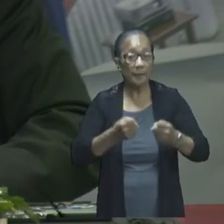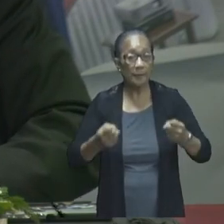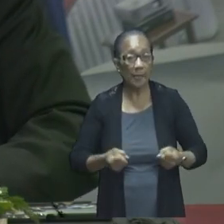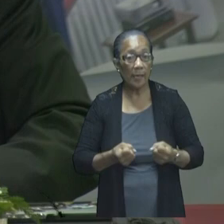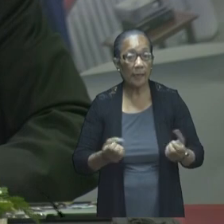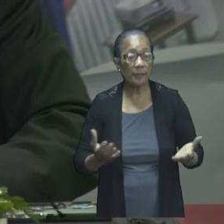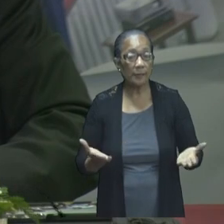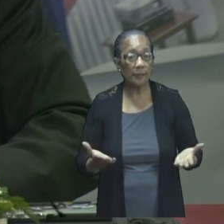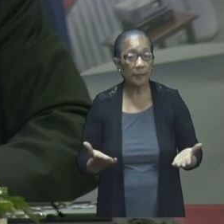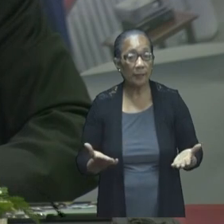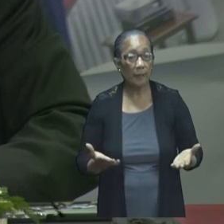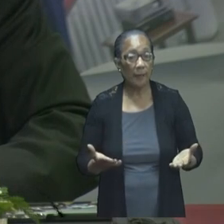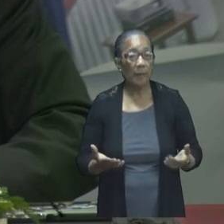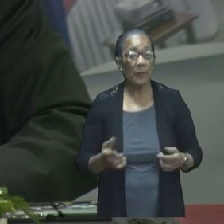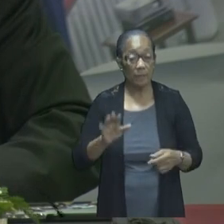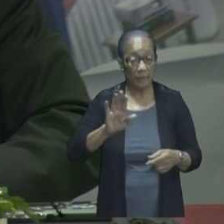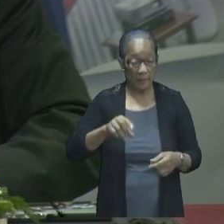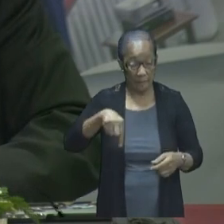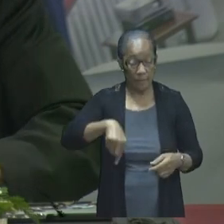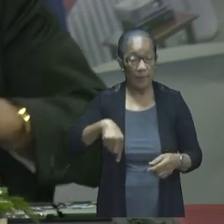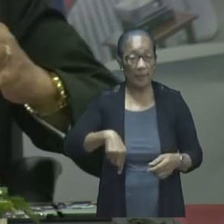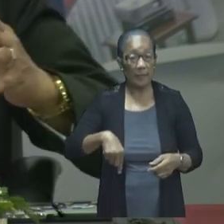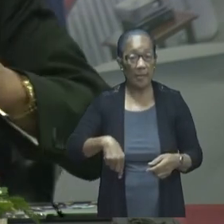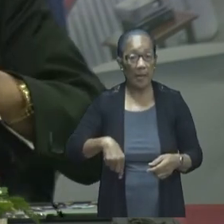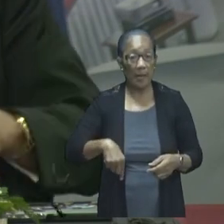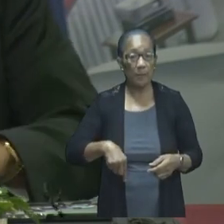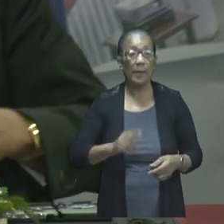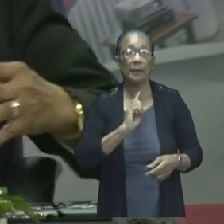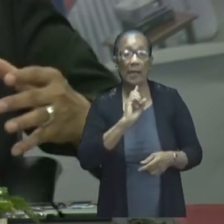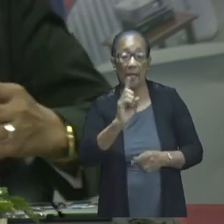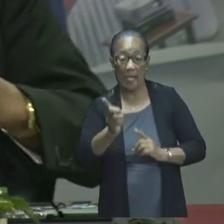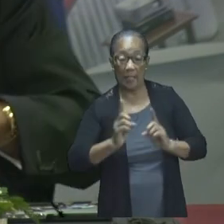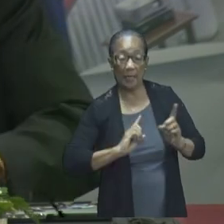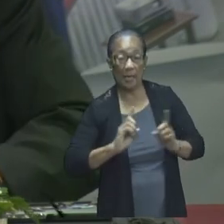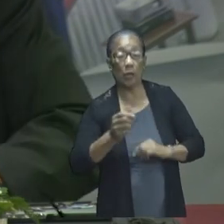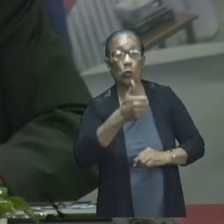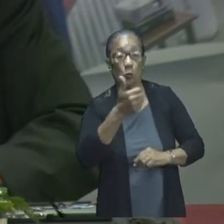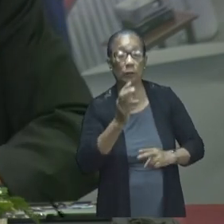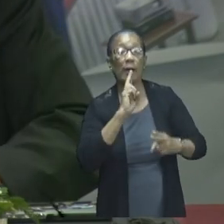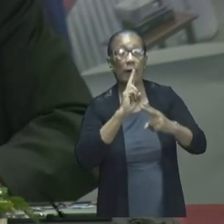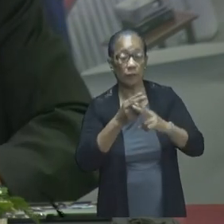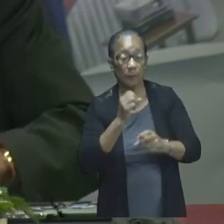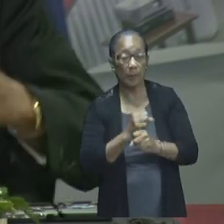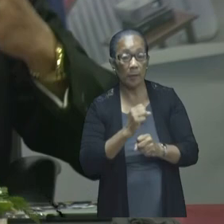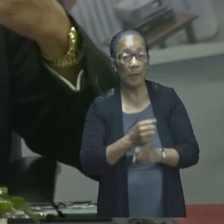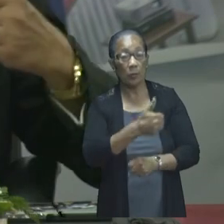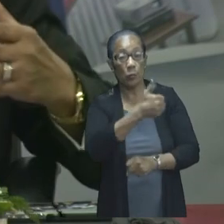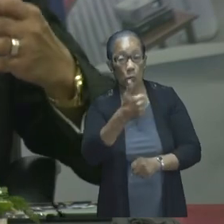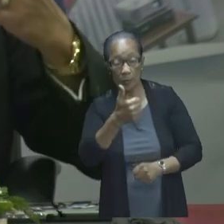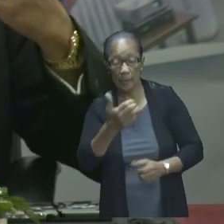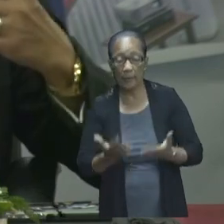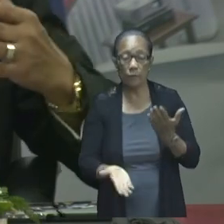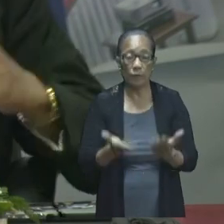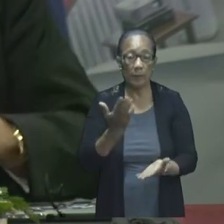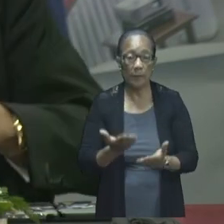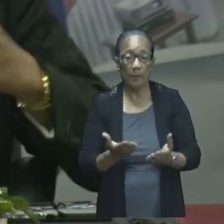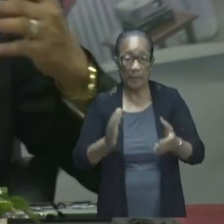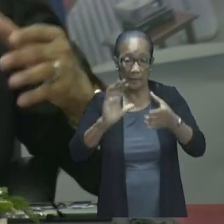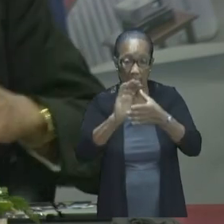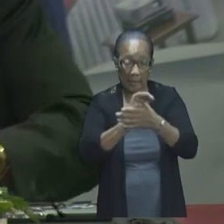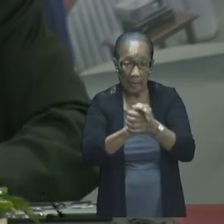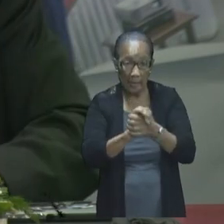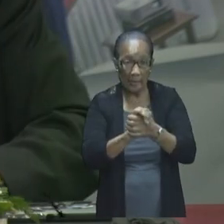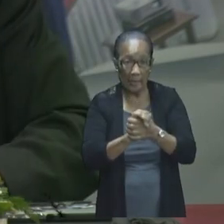daarmee tekenen maar laten we vanaf vandaag ook met elkaar goed afspreken dat neem ook maya's evaluatie naar de eenheid van beleid en bestuur op